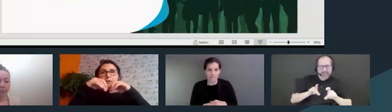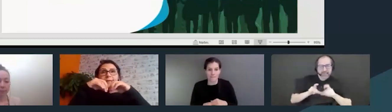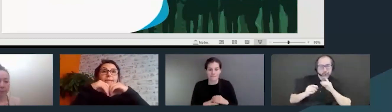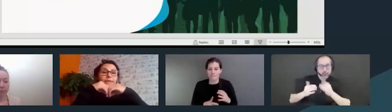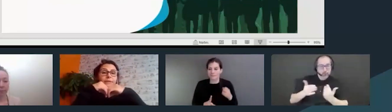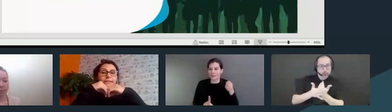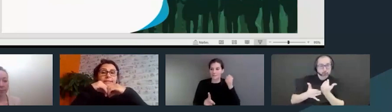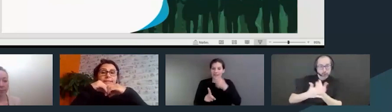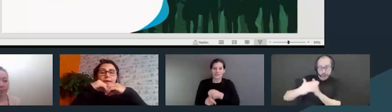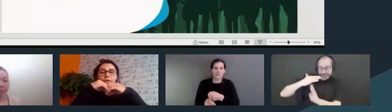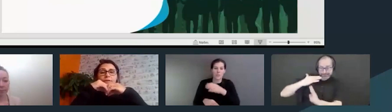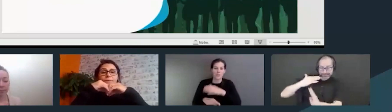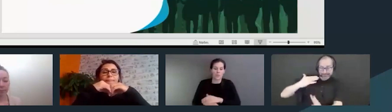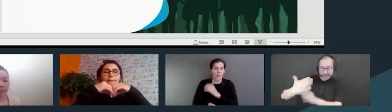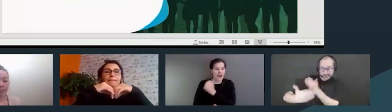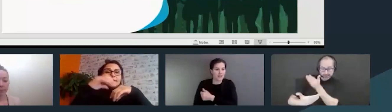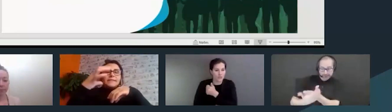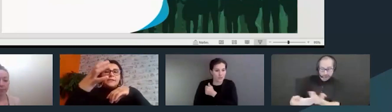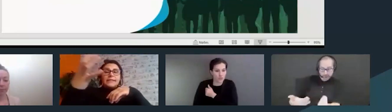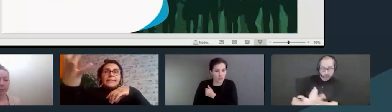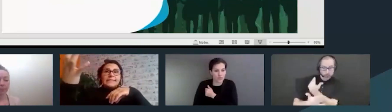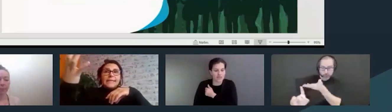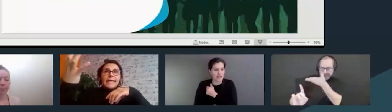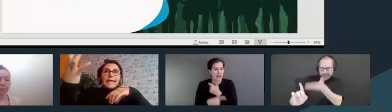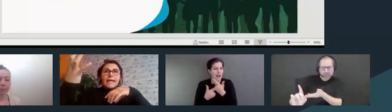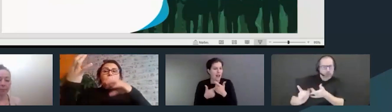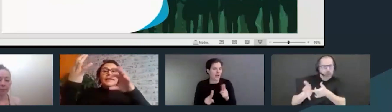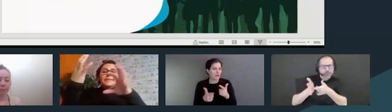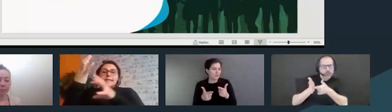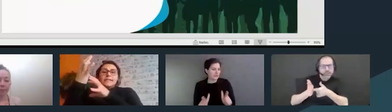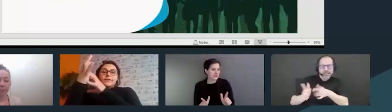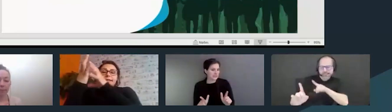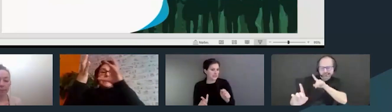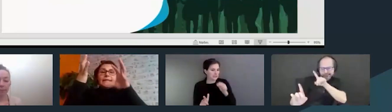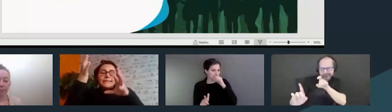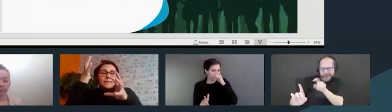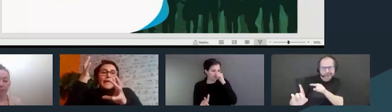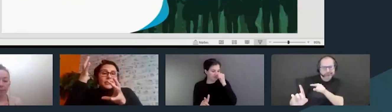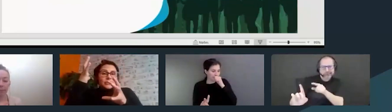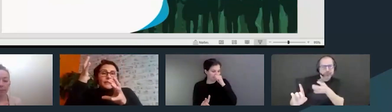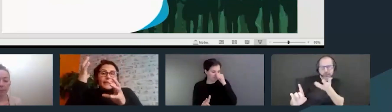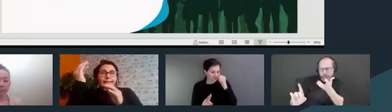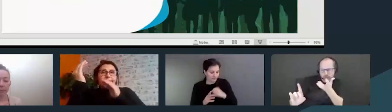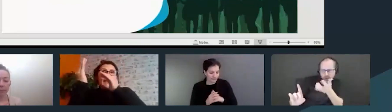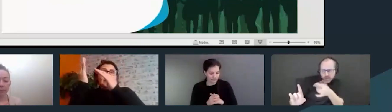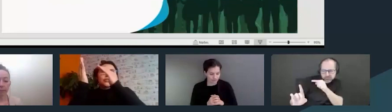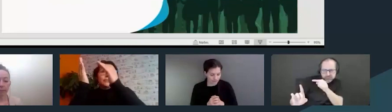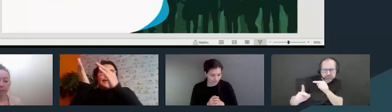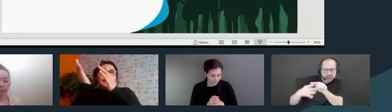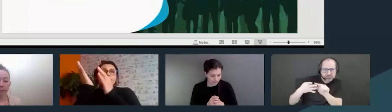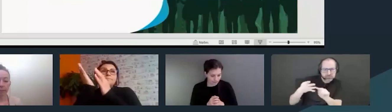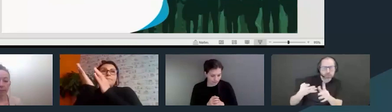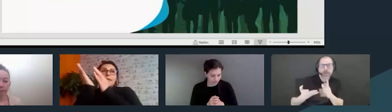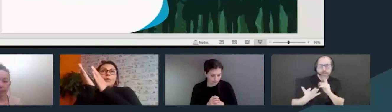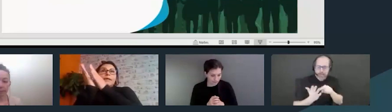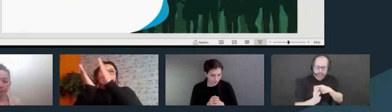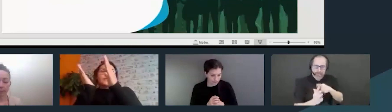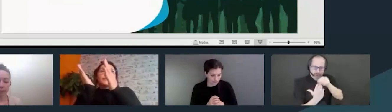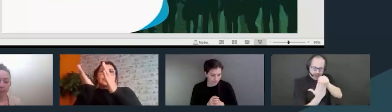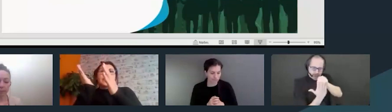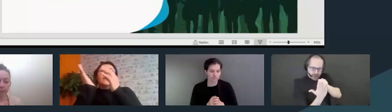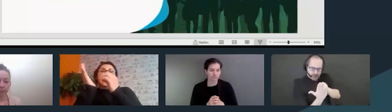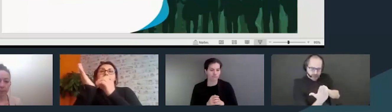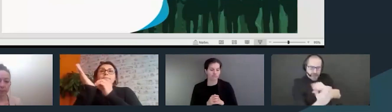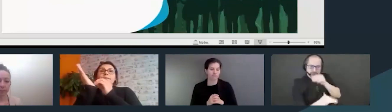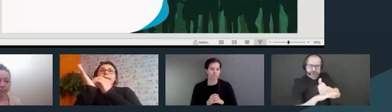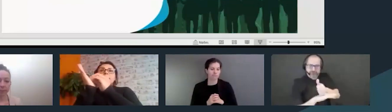arrivants et des immigrants. Donc, on commence avec, bien sûr, des plans d'action. Et donc, on va se dire, d'accord,